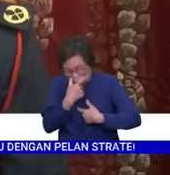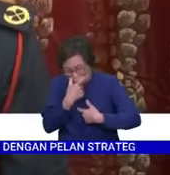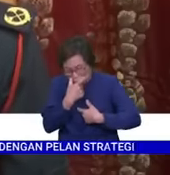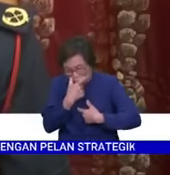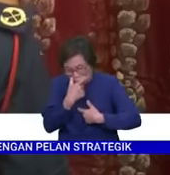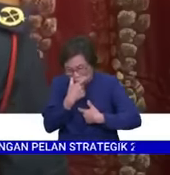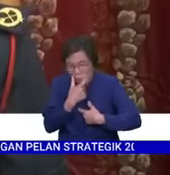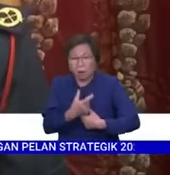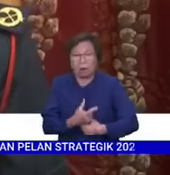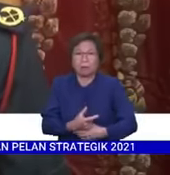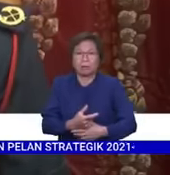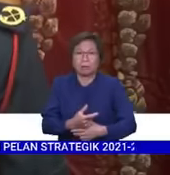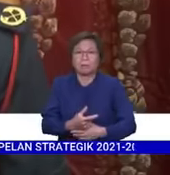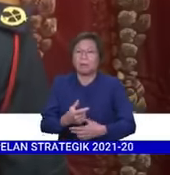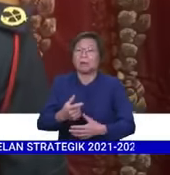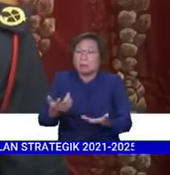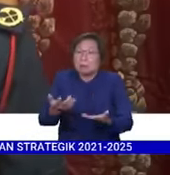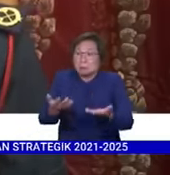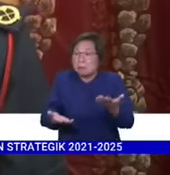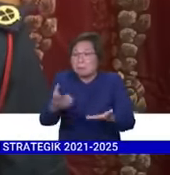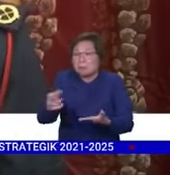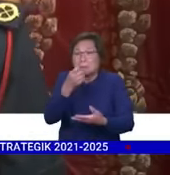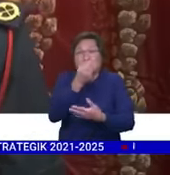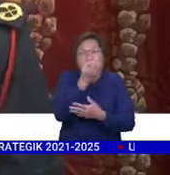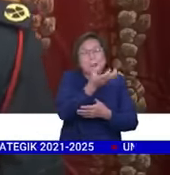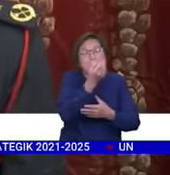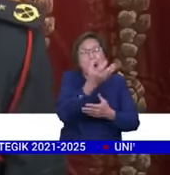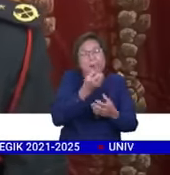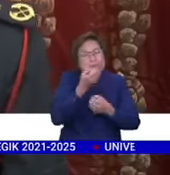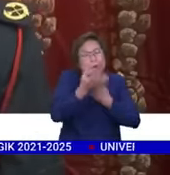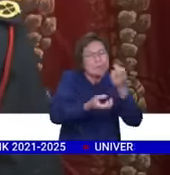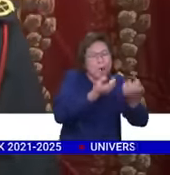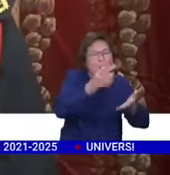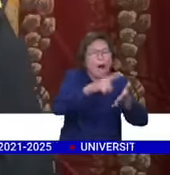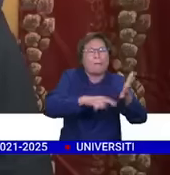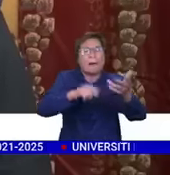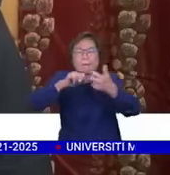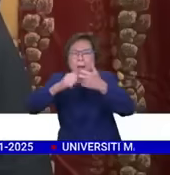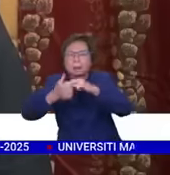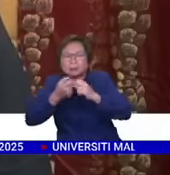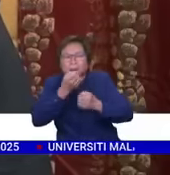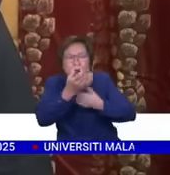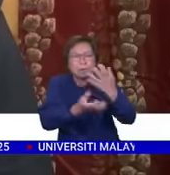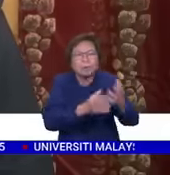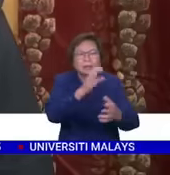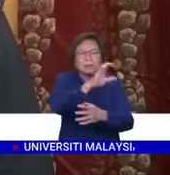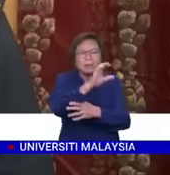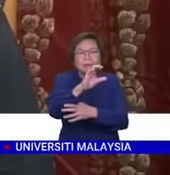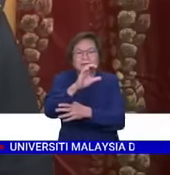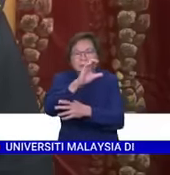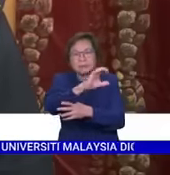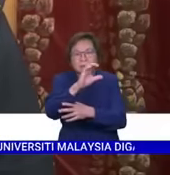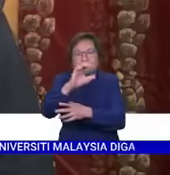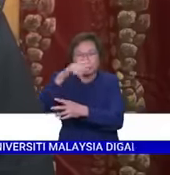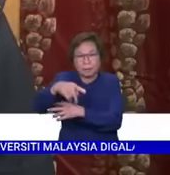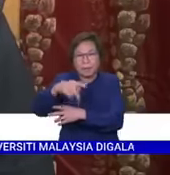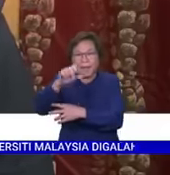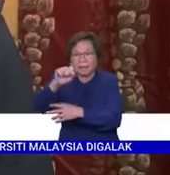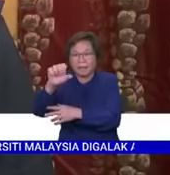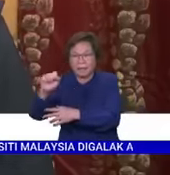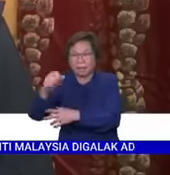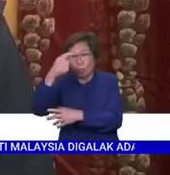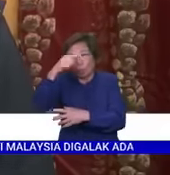menyalurkan atau masalah dia Jadi kami telah sepakat dengan Sisi PSS untuk